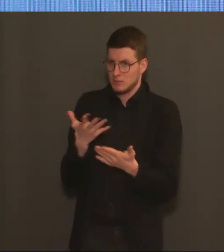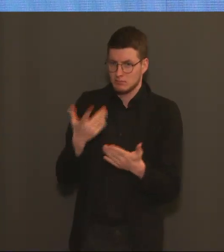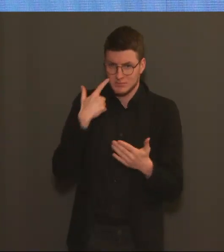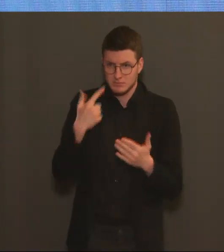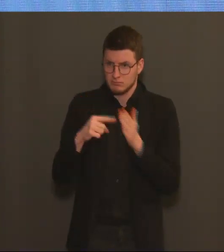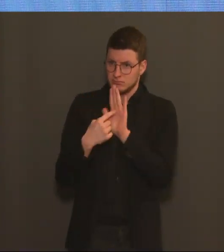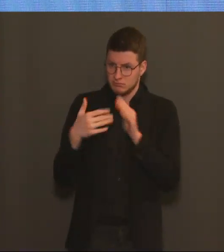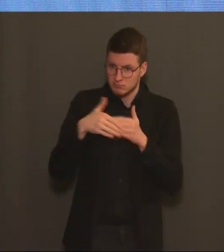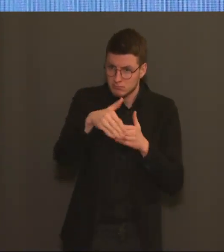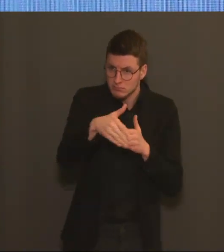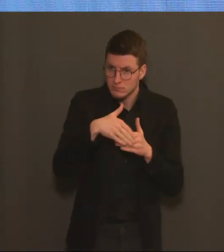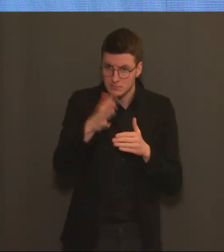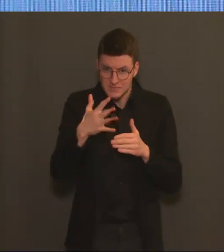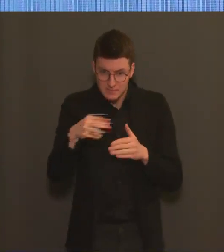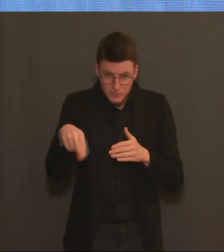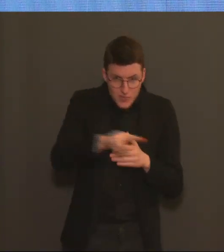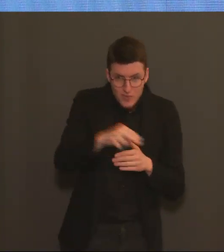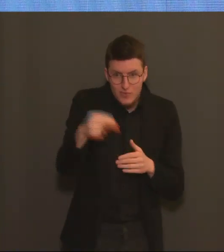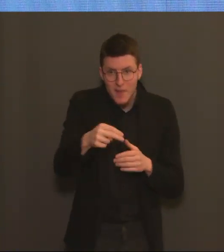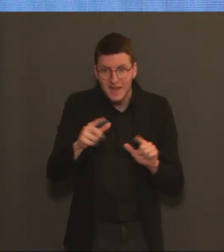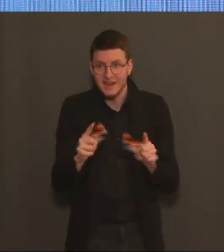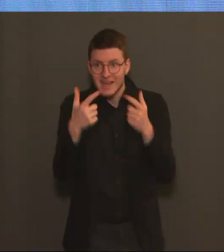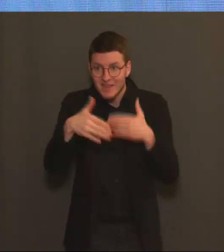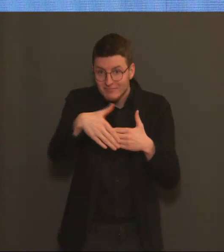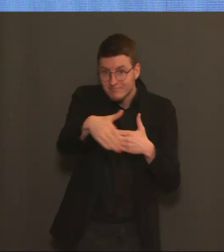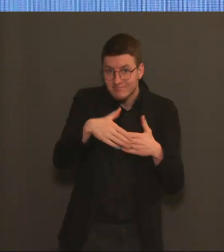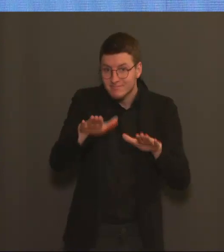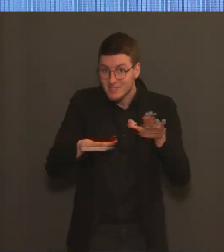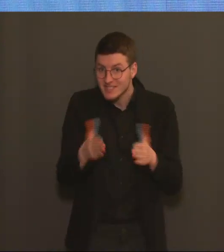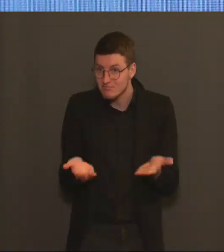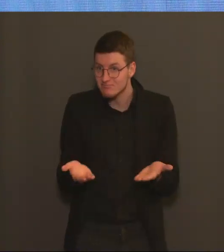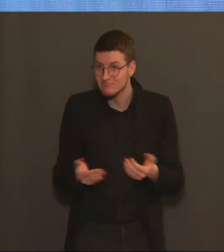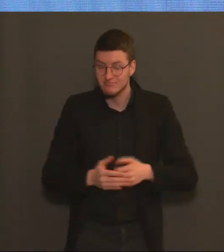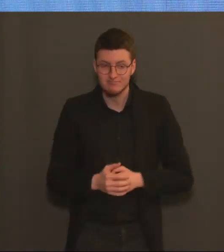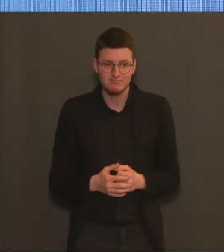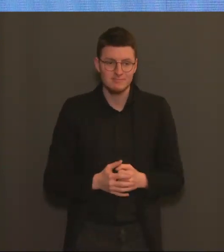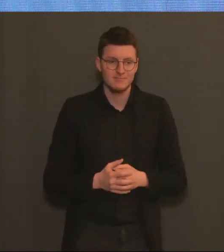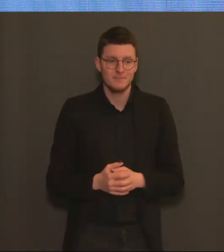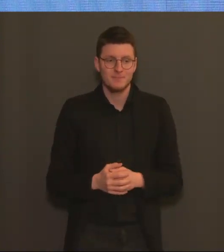mogelijk is en zelfs binnen handbereik ligt.